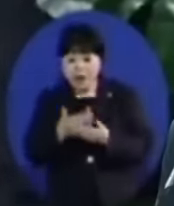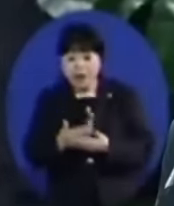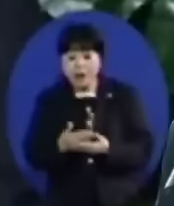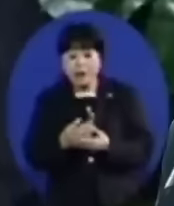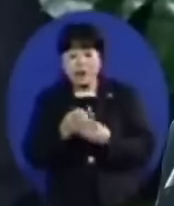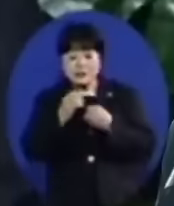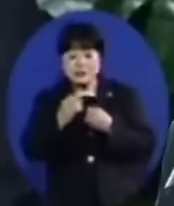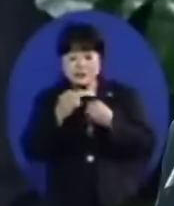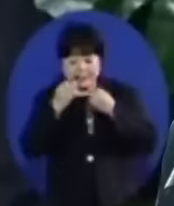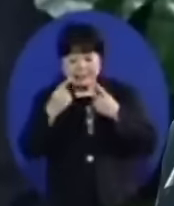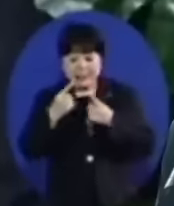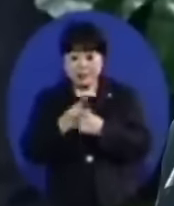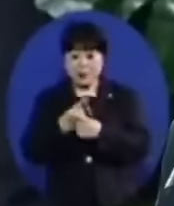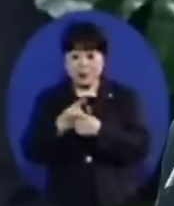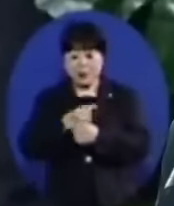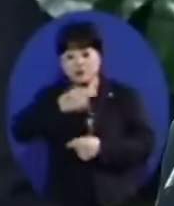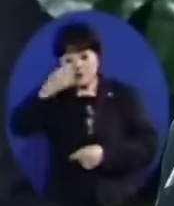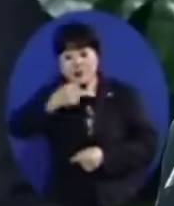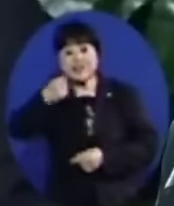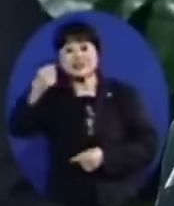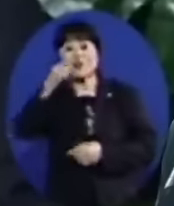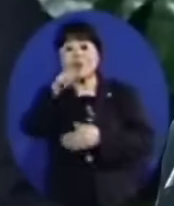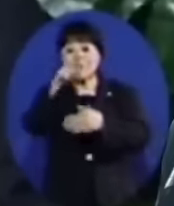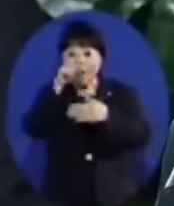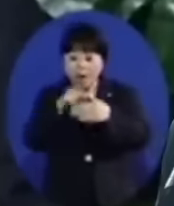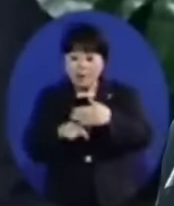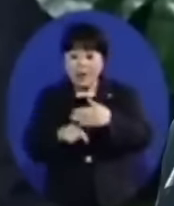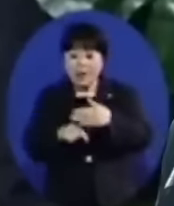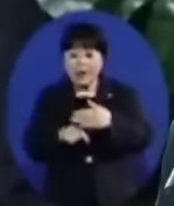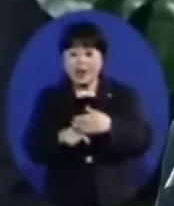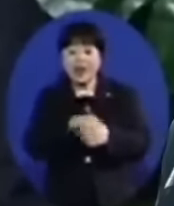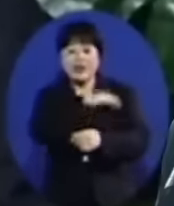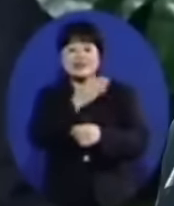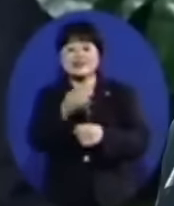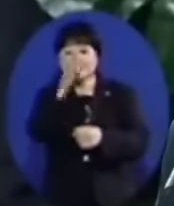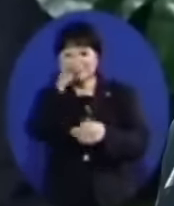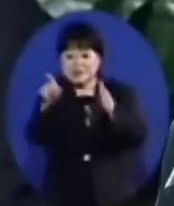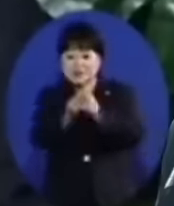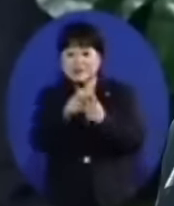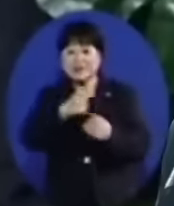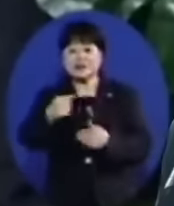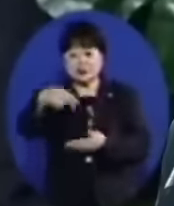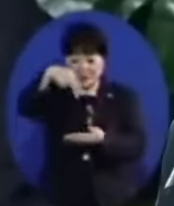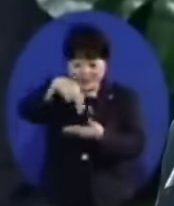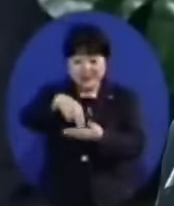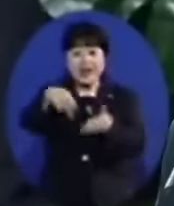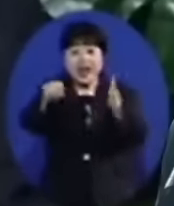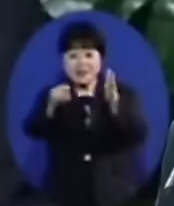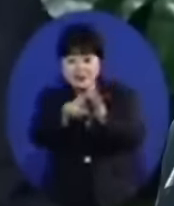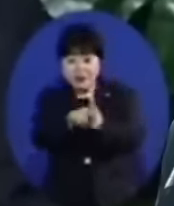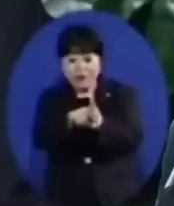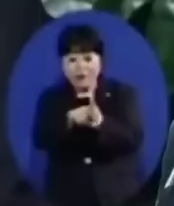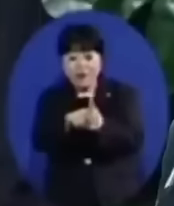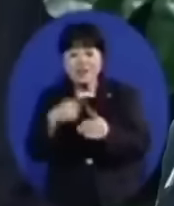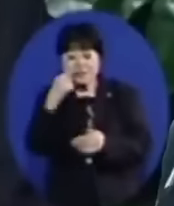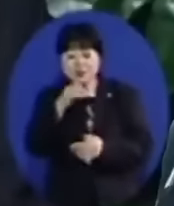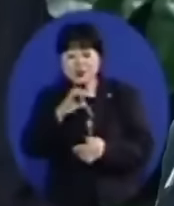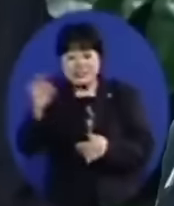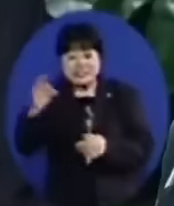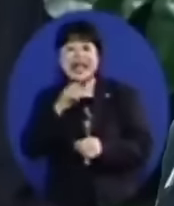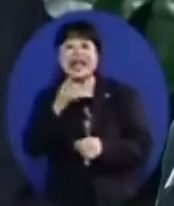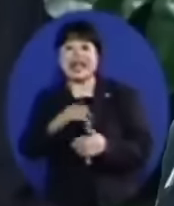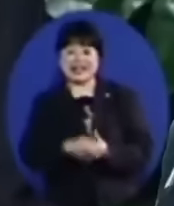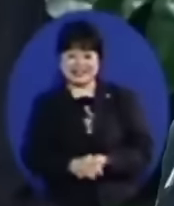사람 된 꿈을 꾸며 마음의 능력인 믿음을 가지고 일어나서 믿고 입술로 시인하는